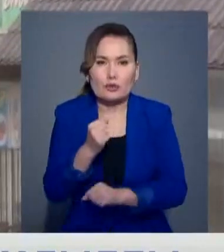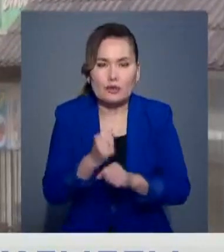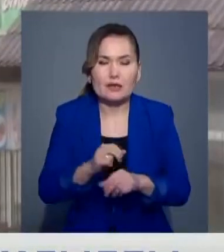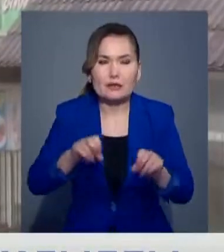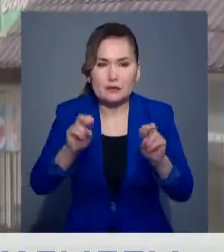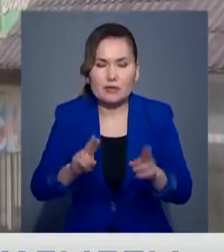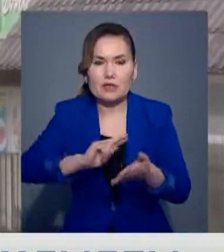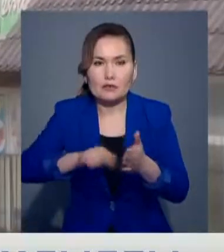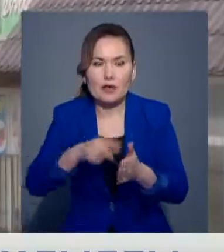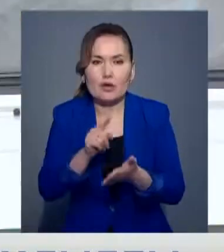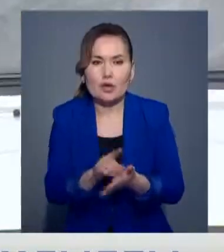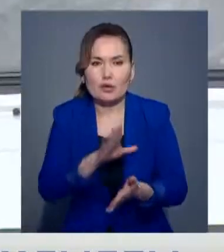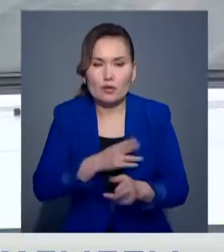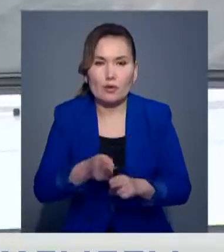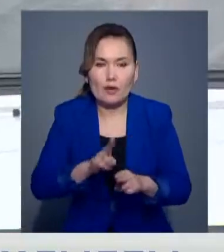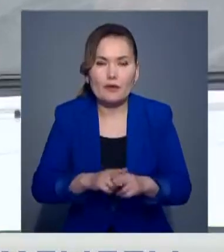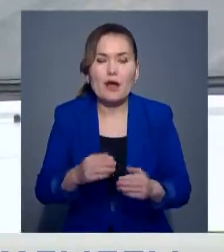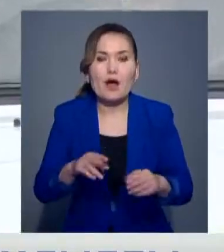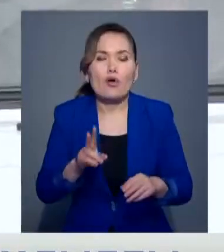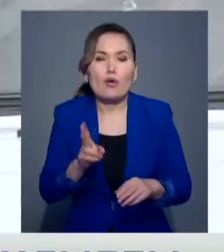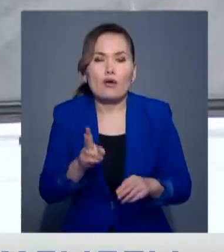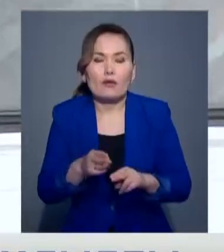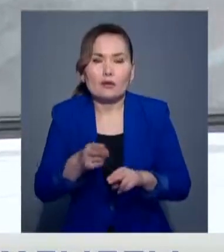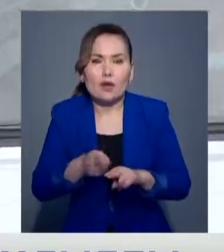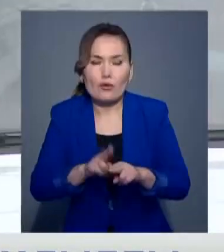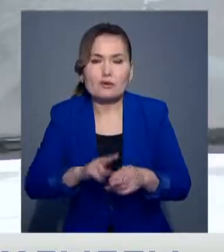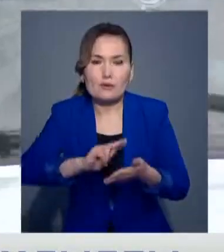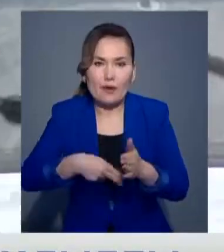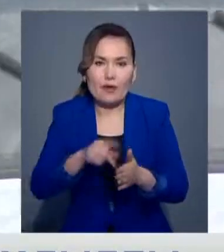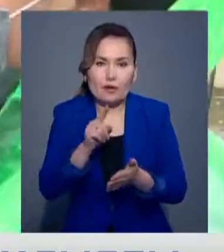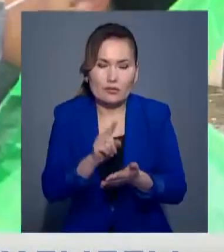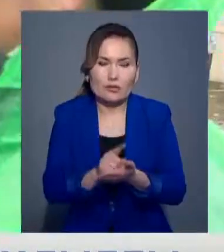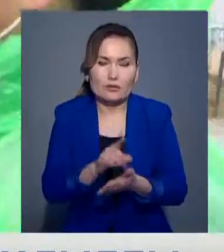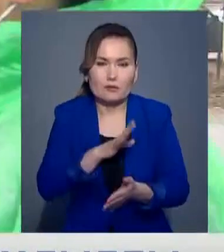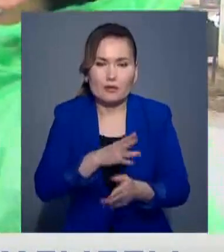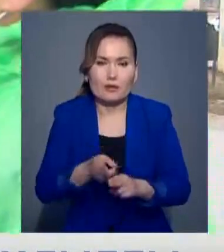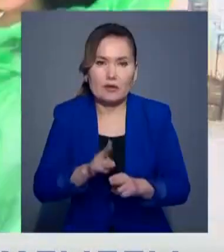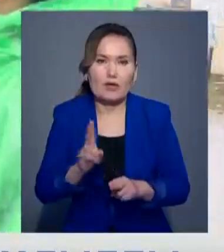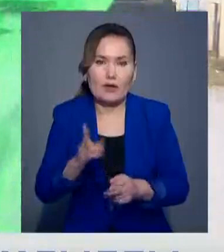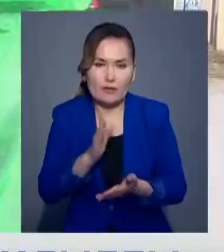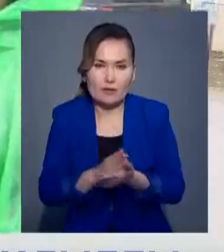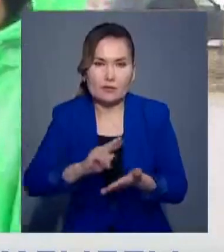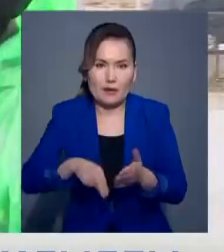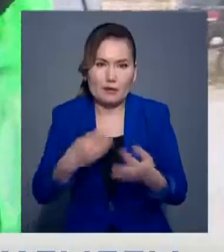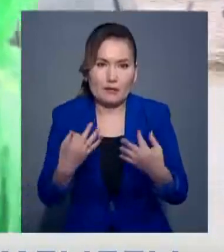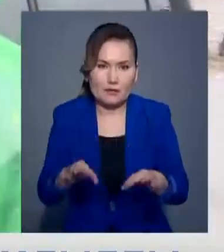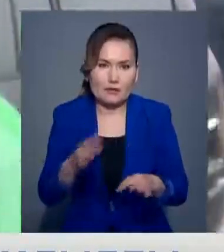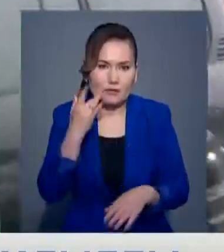Тағы ауруханаға бет алғандарға да жол ашық. Тек қолда тиісті анықтама болу керек. Больницу